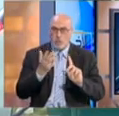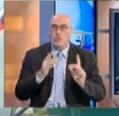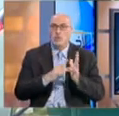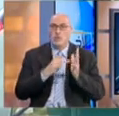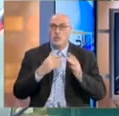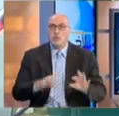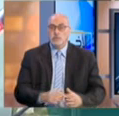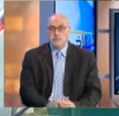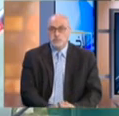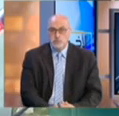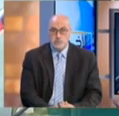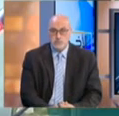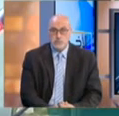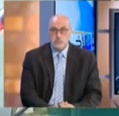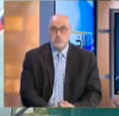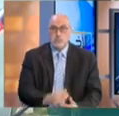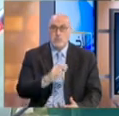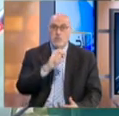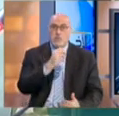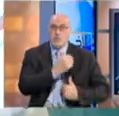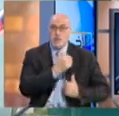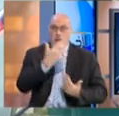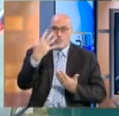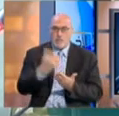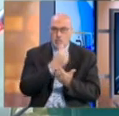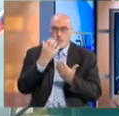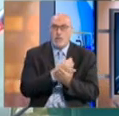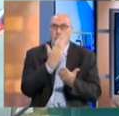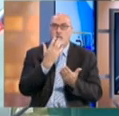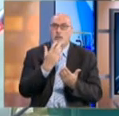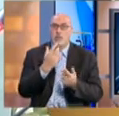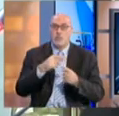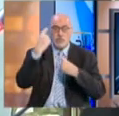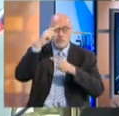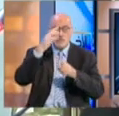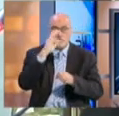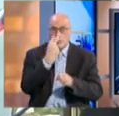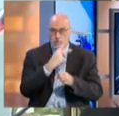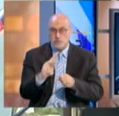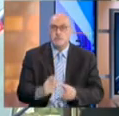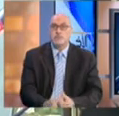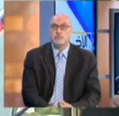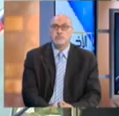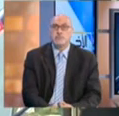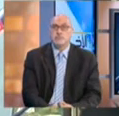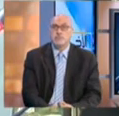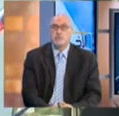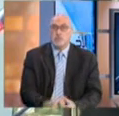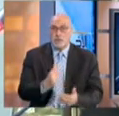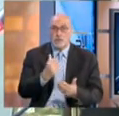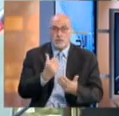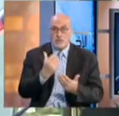فاتية يحققها الجيش الوطني الشعبي في إطار مكافحة الإرهاب، لا